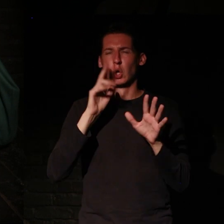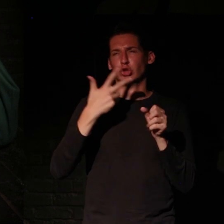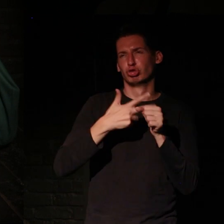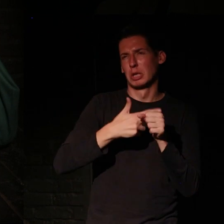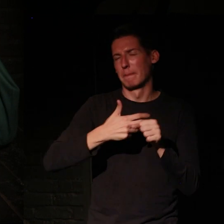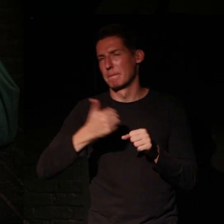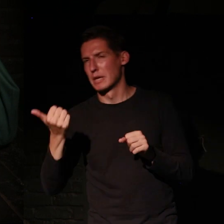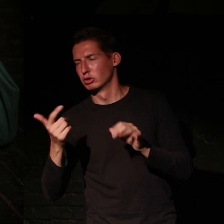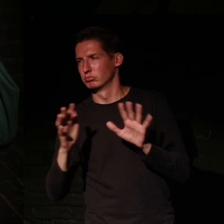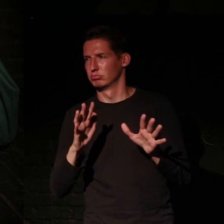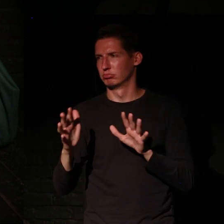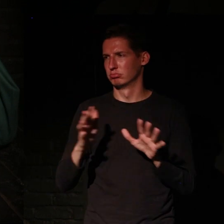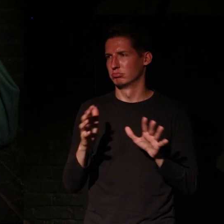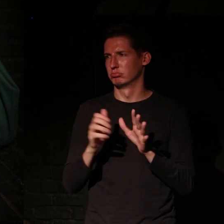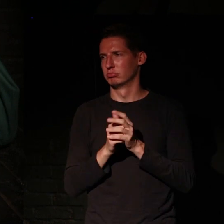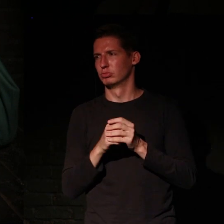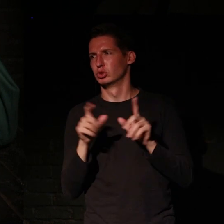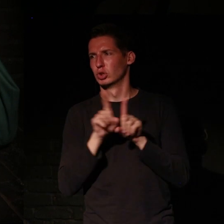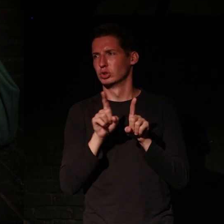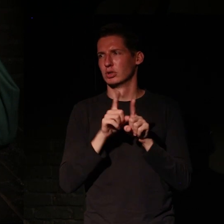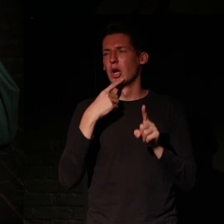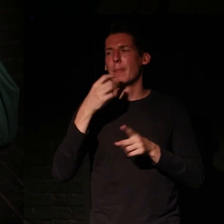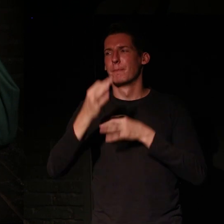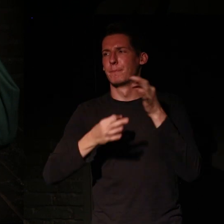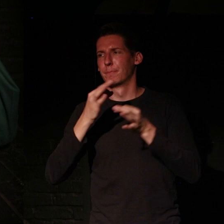131, gdzie właśnie mówi się o...